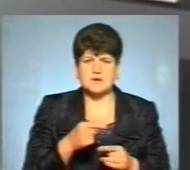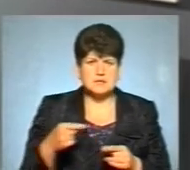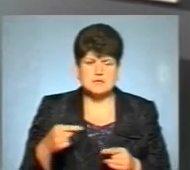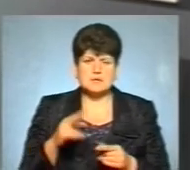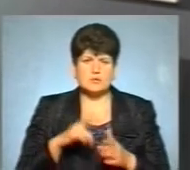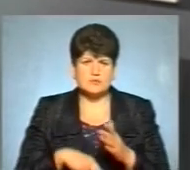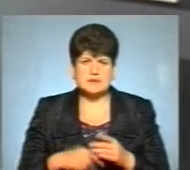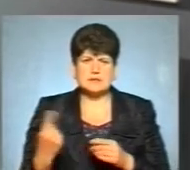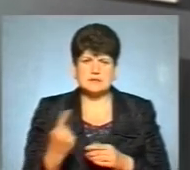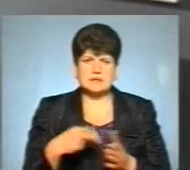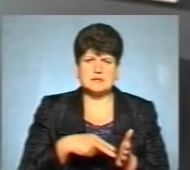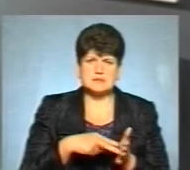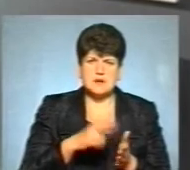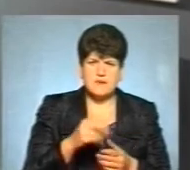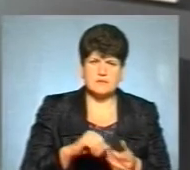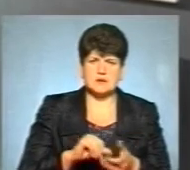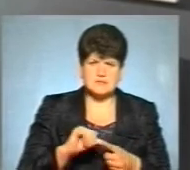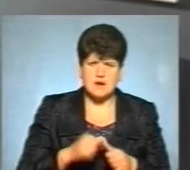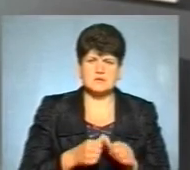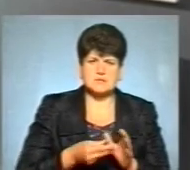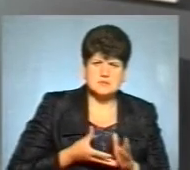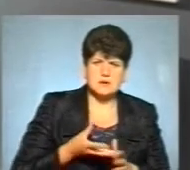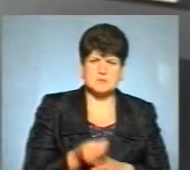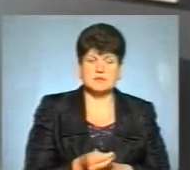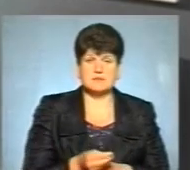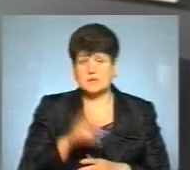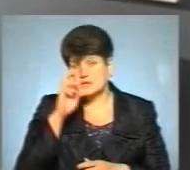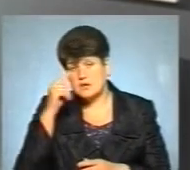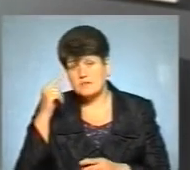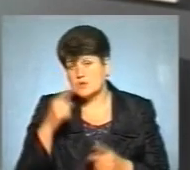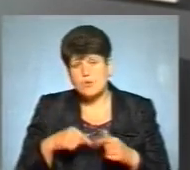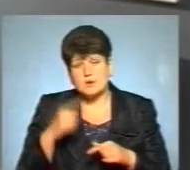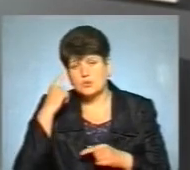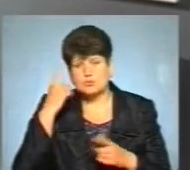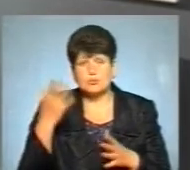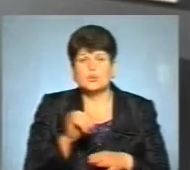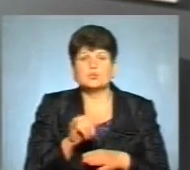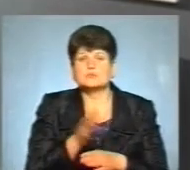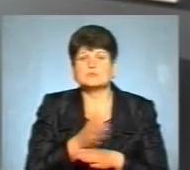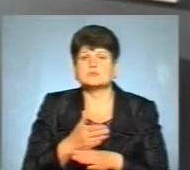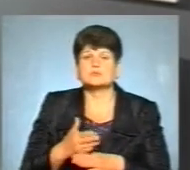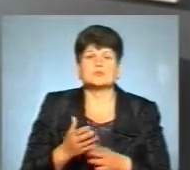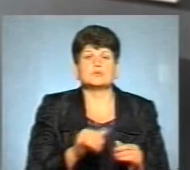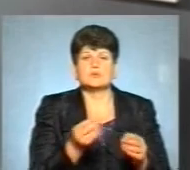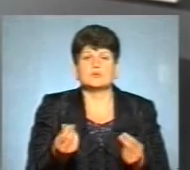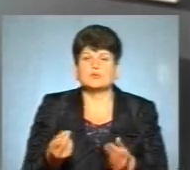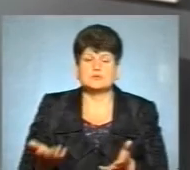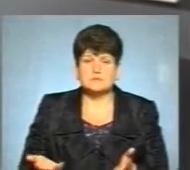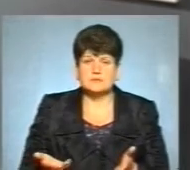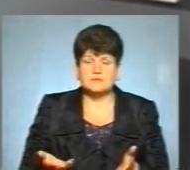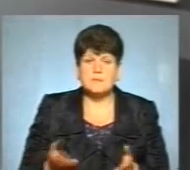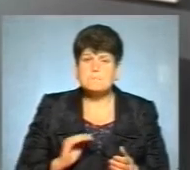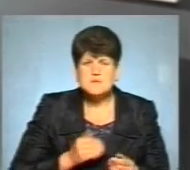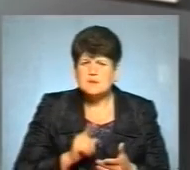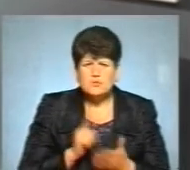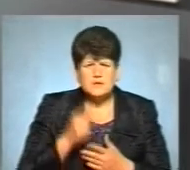єдина ставка, заплатив, а державні органи нехай собі вже розподіляють, куди, які сфери їм потрібно закривати. Бізнес